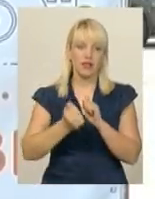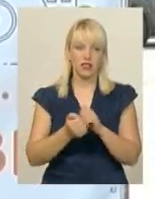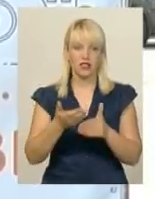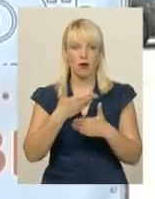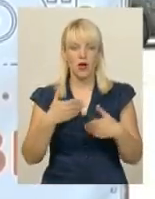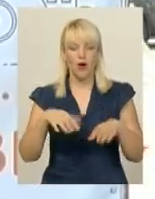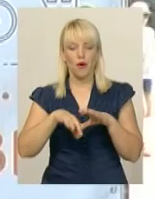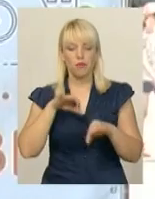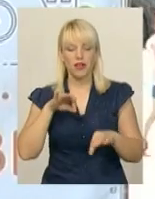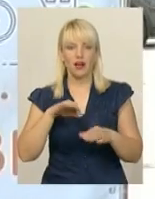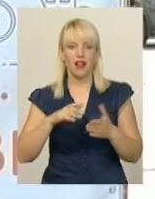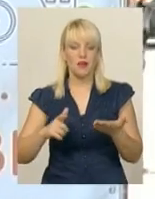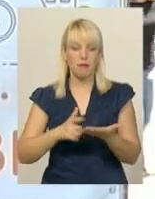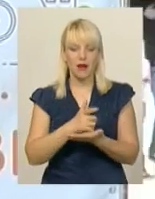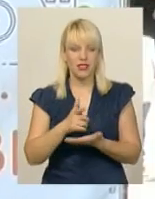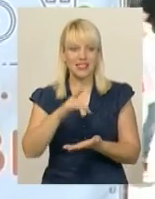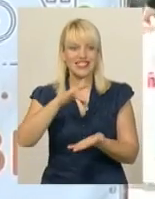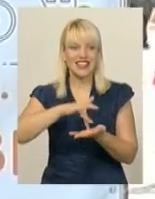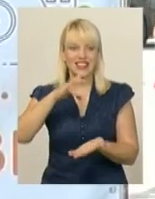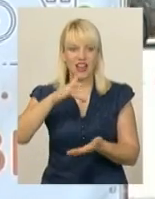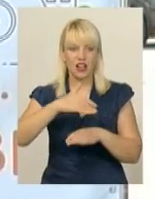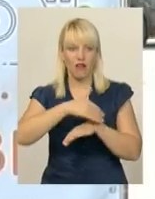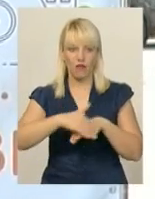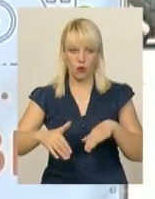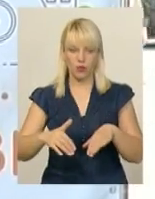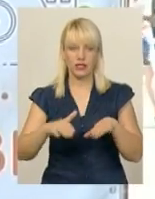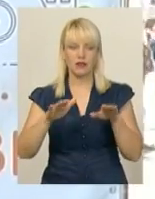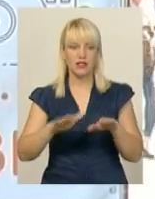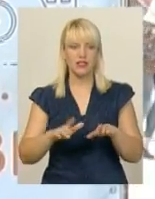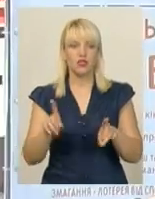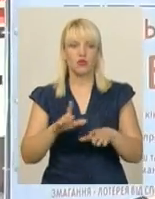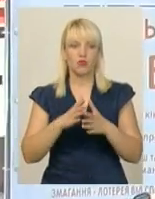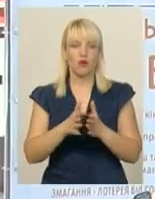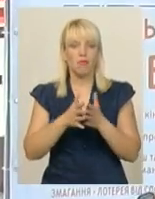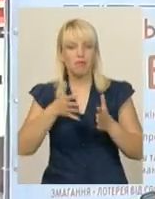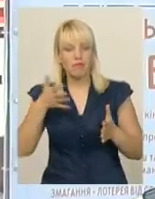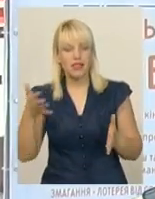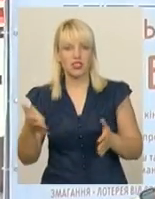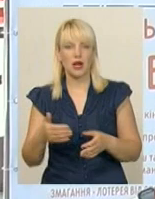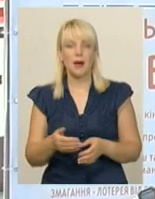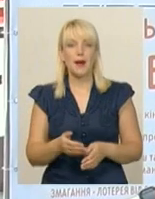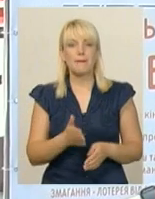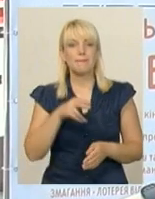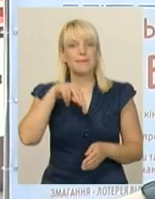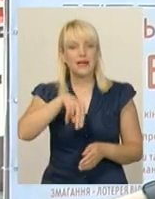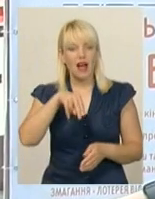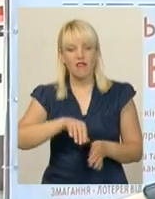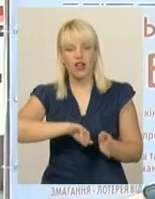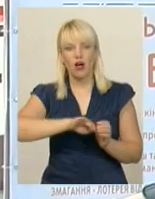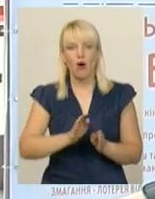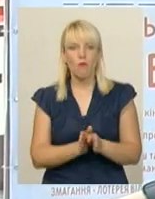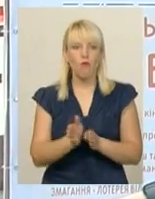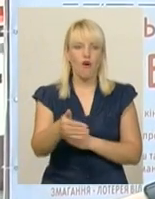центральними вулицями міста, щоб було поменше підйомів, щоб було більше правих поворотів, а не лівих. Ми фінішуємо в парку Чекмана. Там